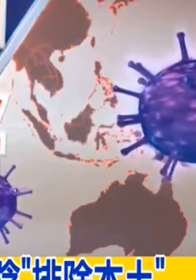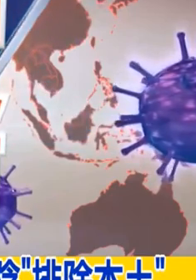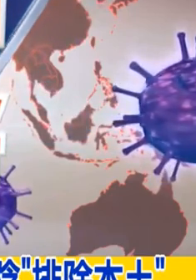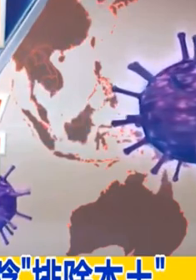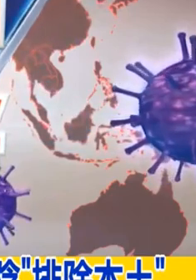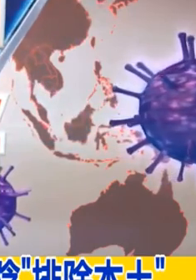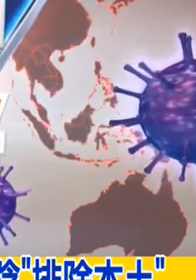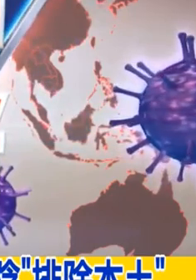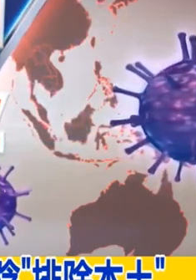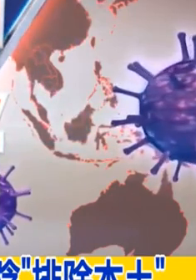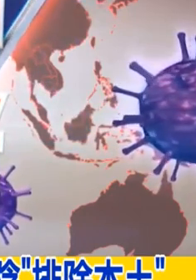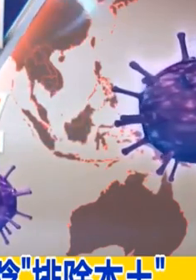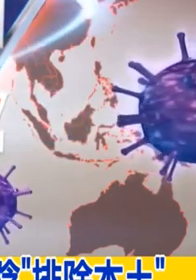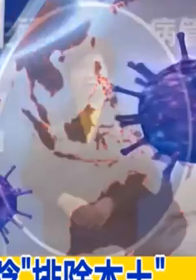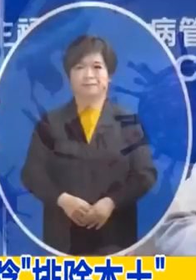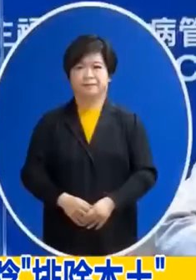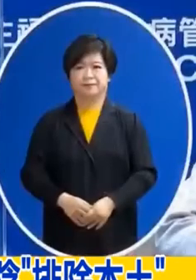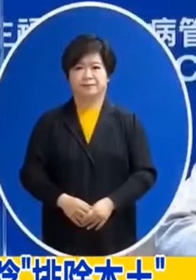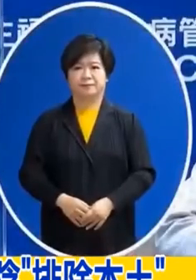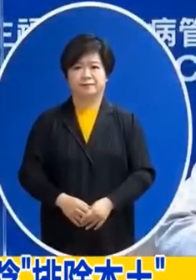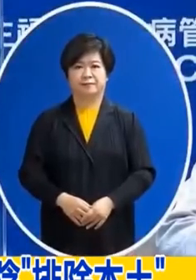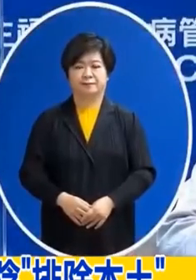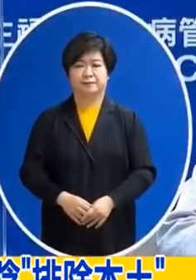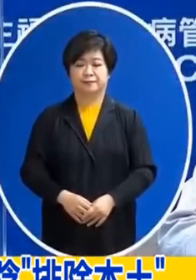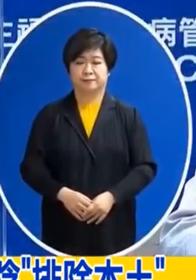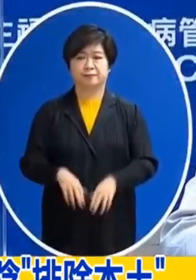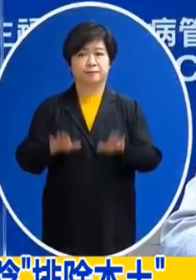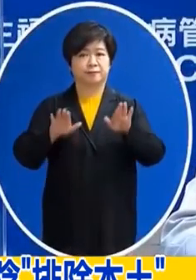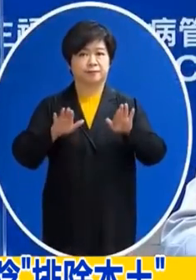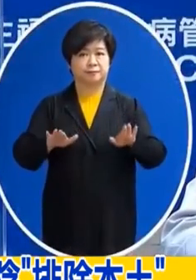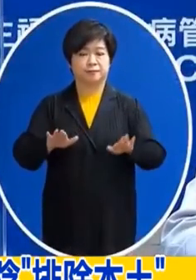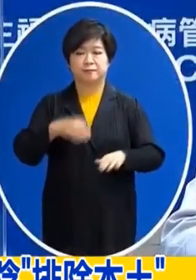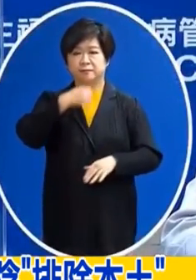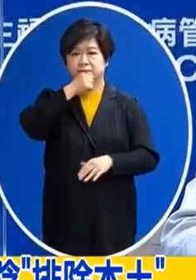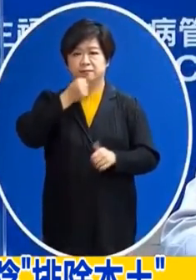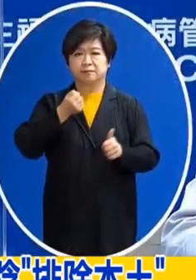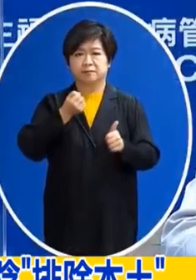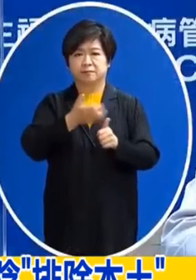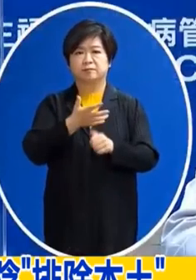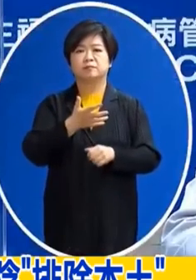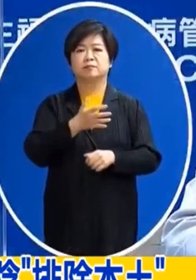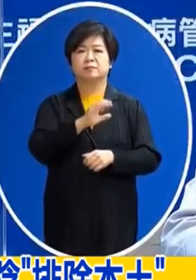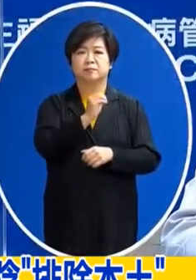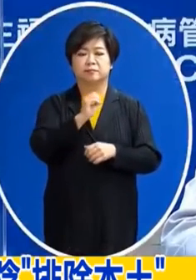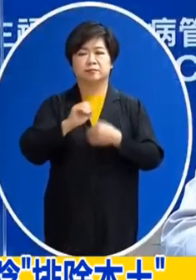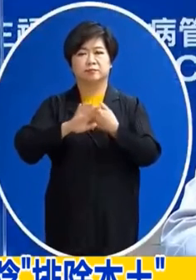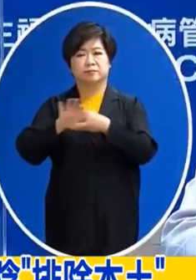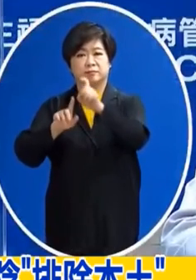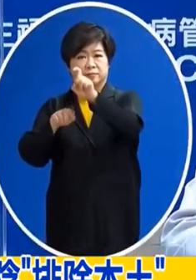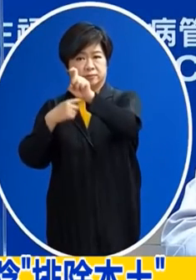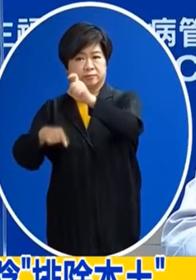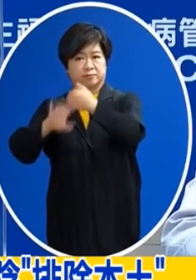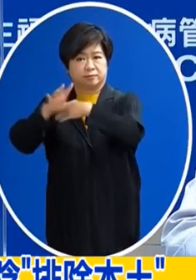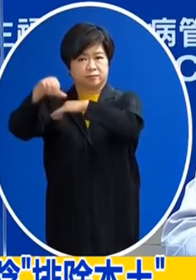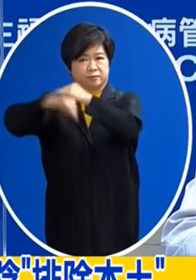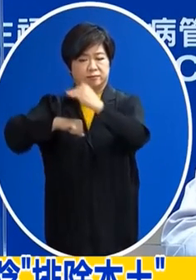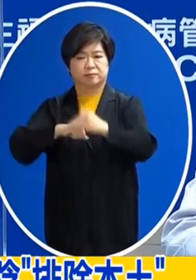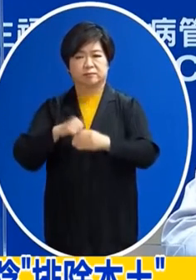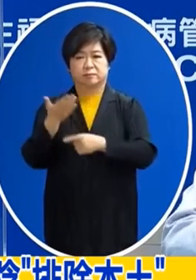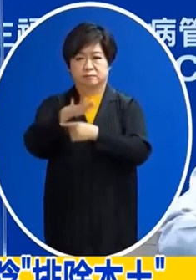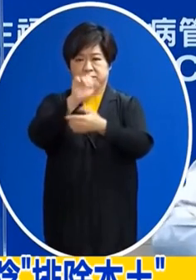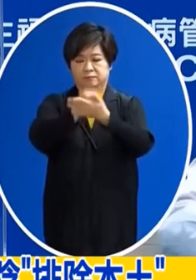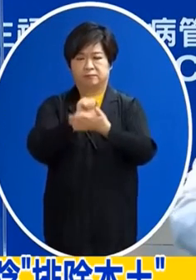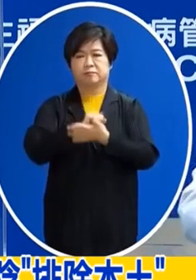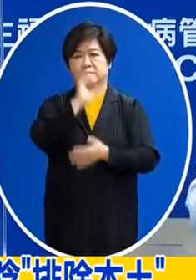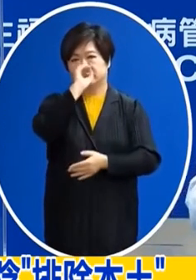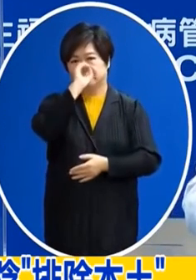此从本土个案中排除。 今天有本土病例0例，那10例境外移入，那就要零死亡个